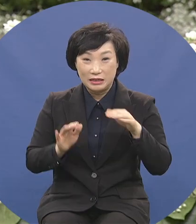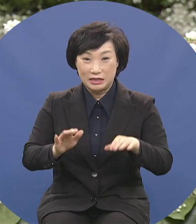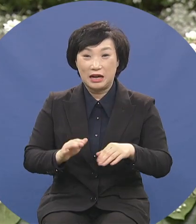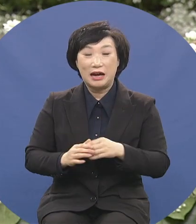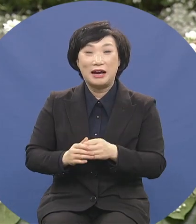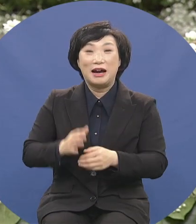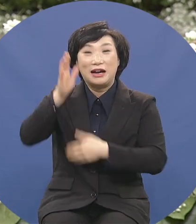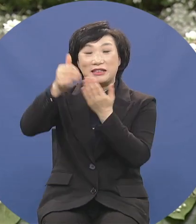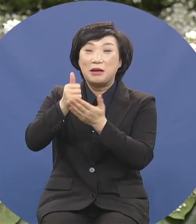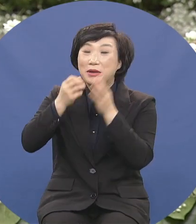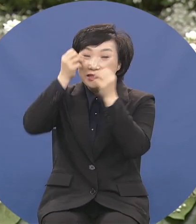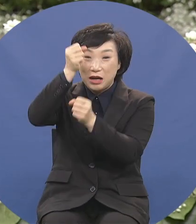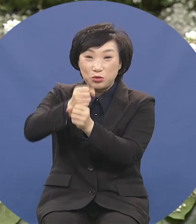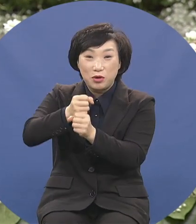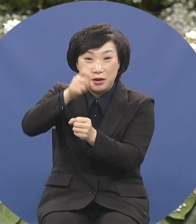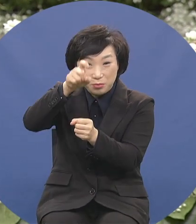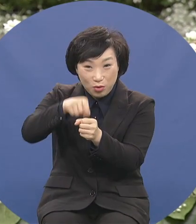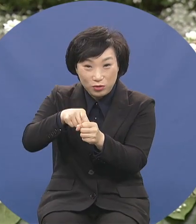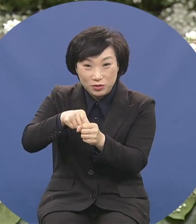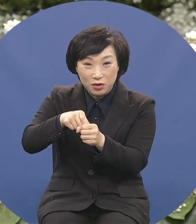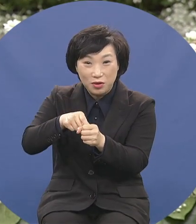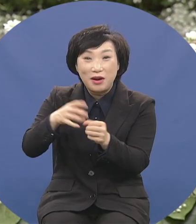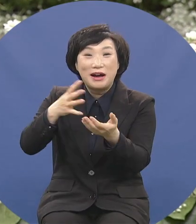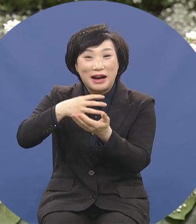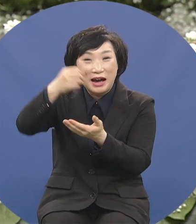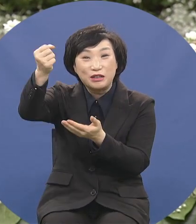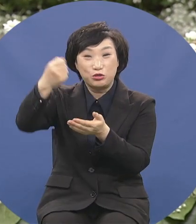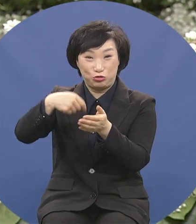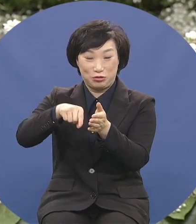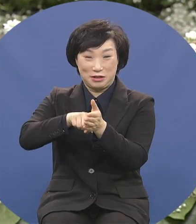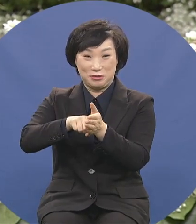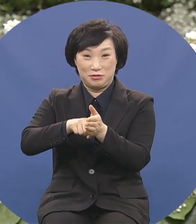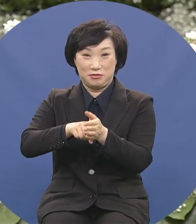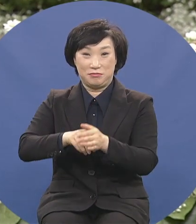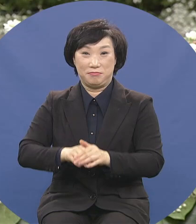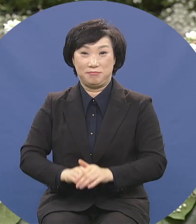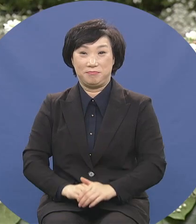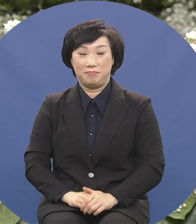자신의 창조된 목적을 거두시기 위해서인데